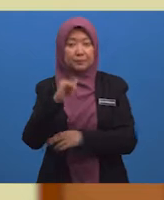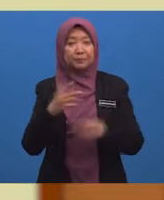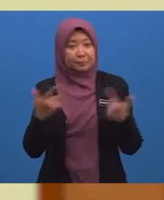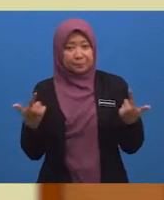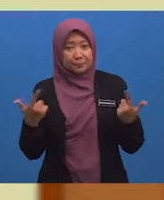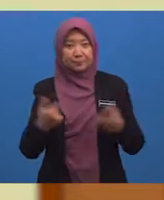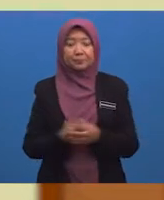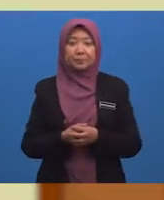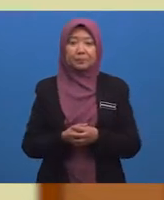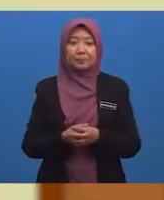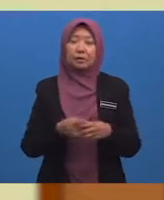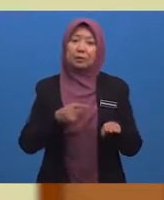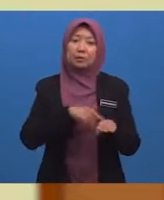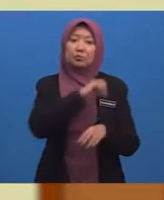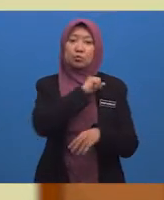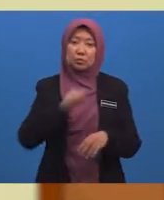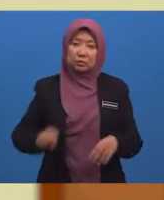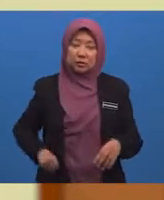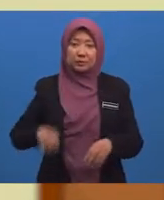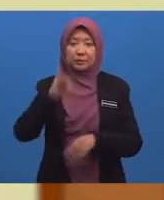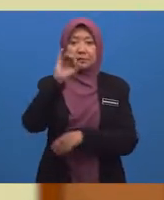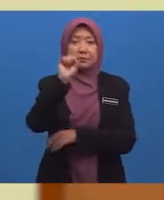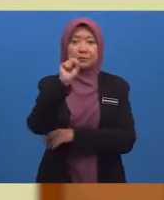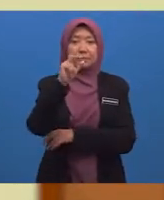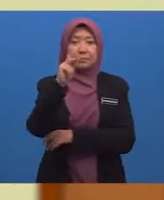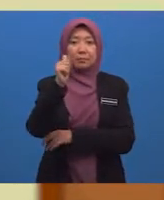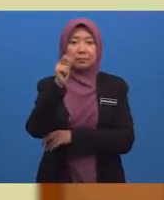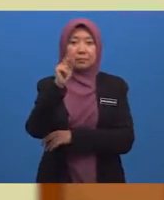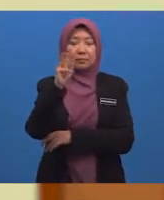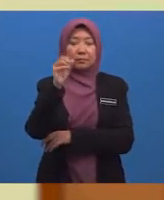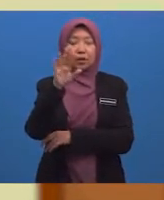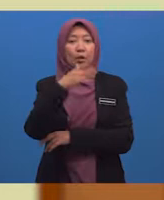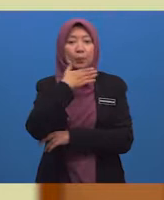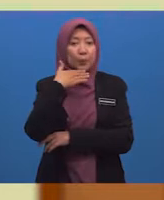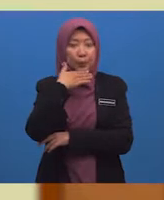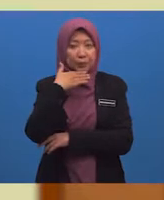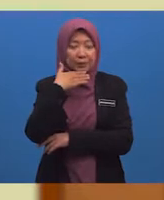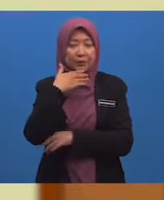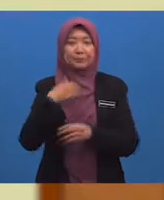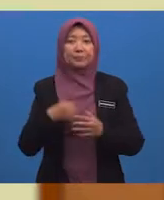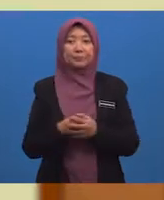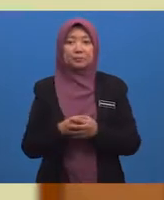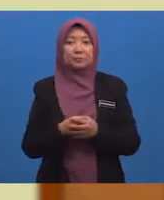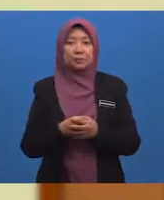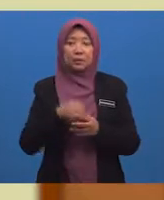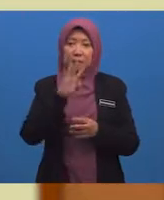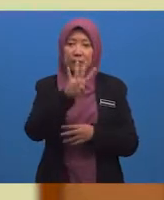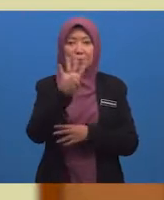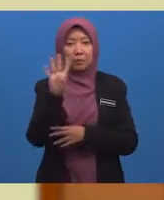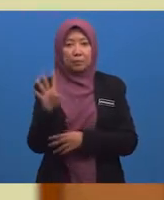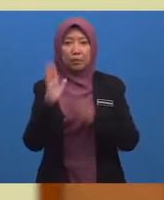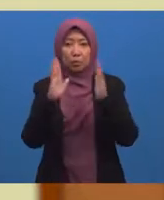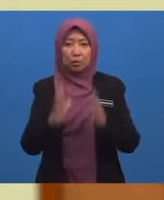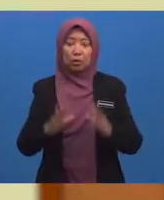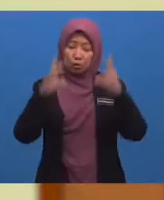Pada zaman pemerintahan Sultan Iskandar Muda Dharmawangsa Perkasa Alam Shah, seramai 44 orang